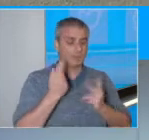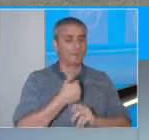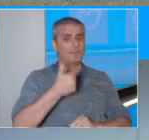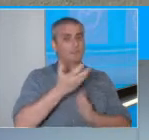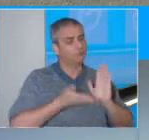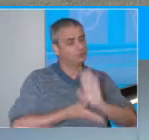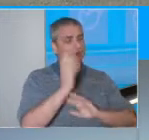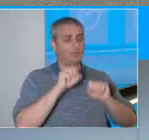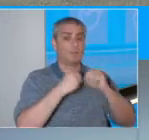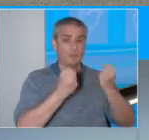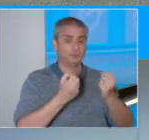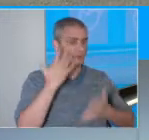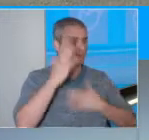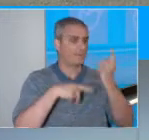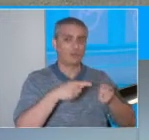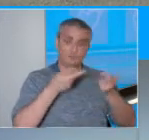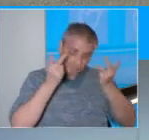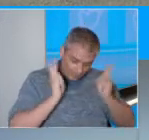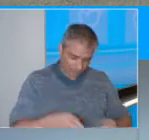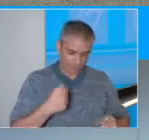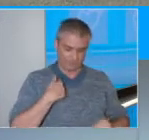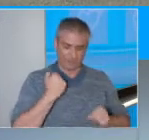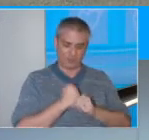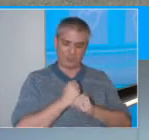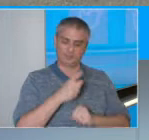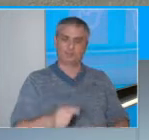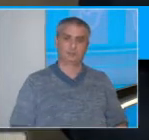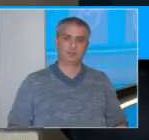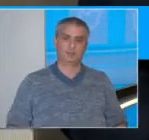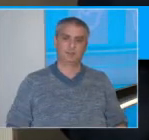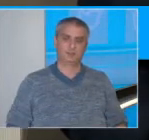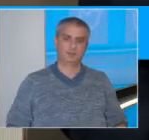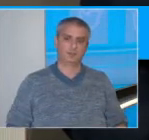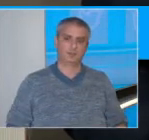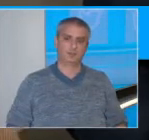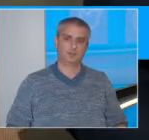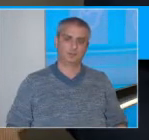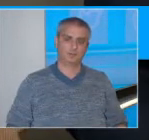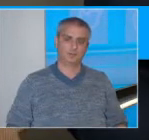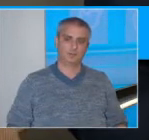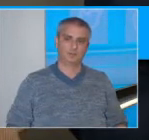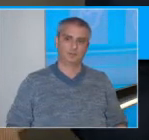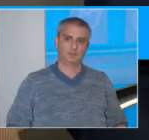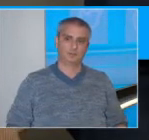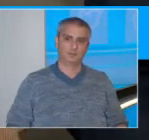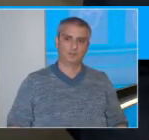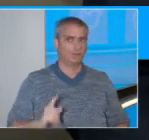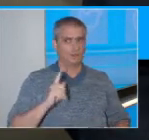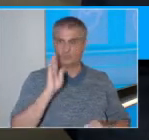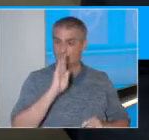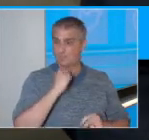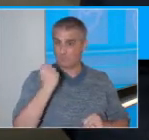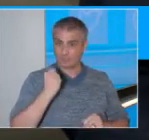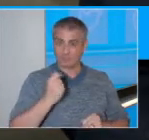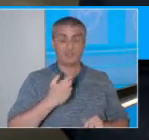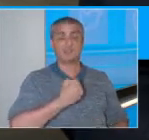אותה מהמשבר הזה ומהכאוס הזה, וזה אפשרי, ואנחנו נעשה את זה. אז אנחנו לא נראה מצב בו ימינה ממליצה על בנימין נתניהו.